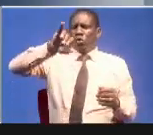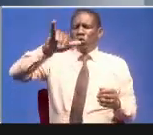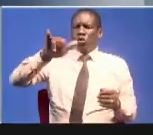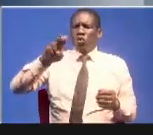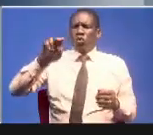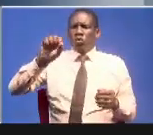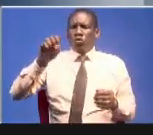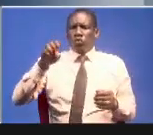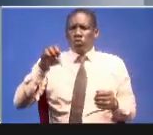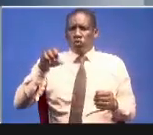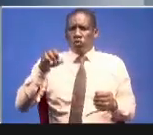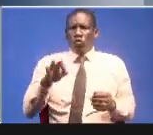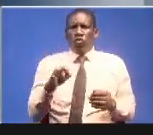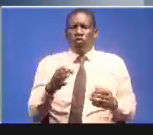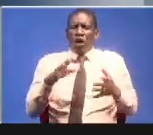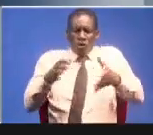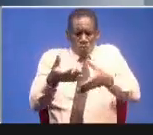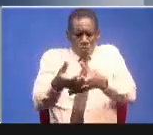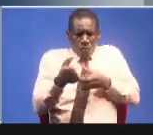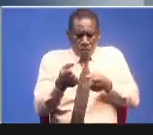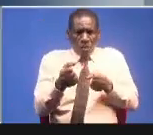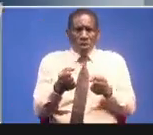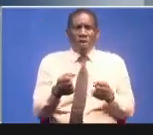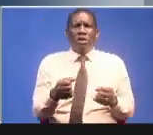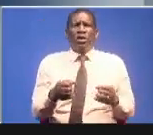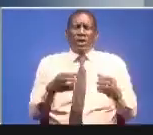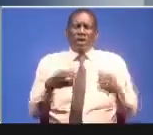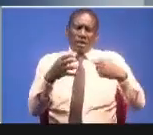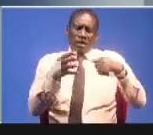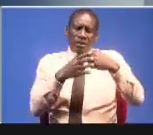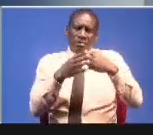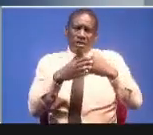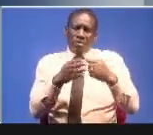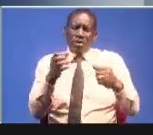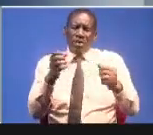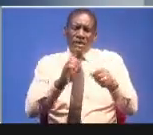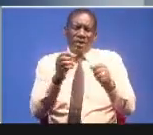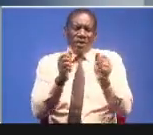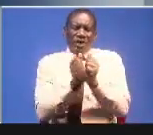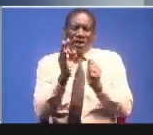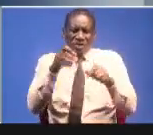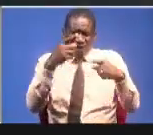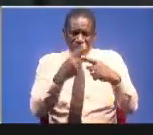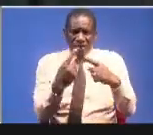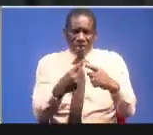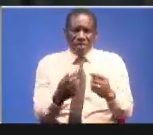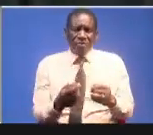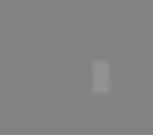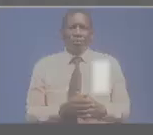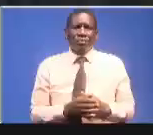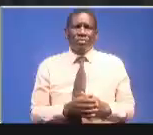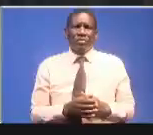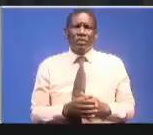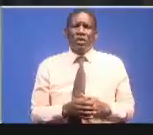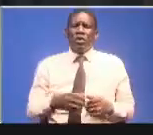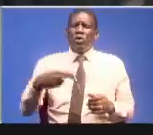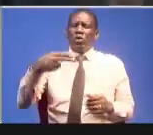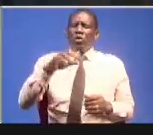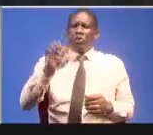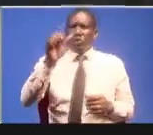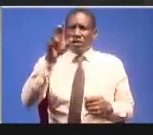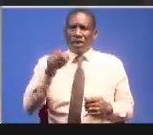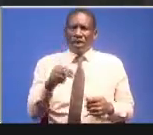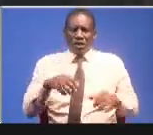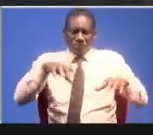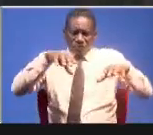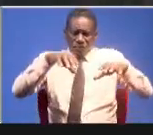wa Dela County ya Wajir, alivyotekwa nyara Septemba tarehe 13 mwaka huu, amesimulia. Hussein alikuwa ameabiri